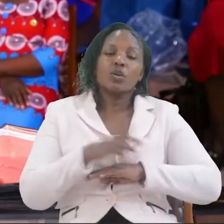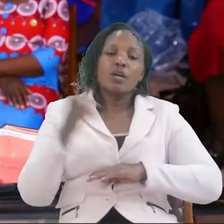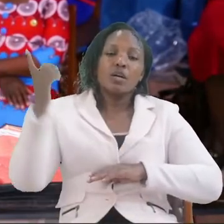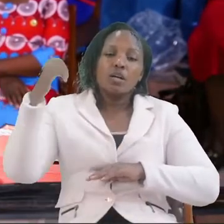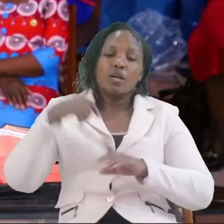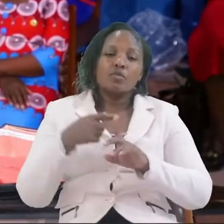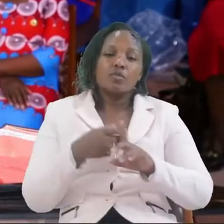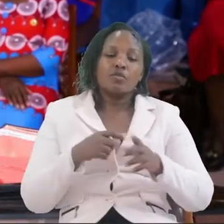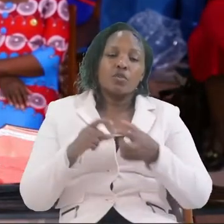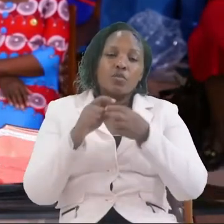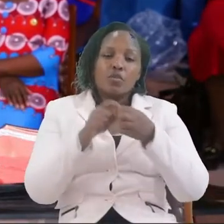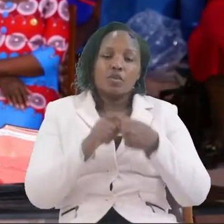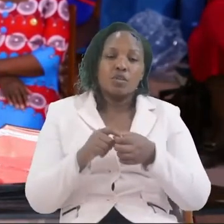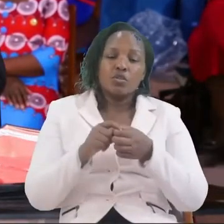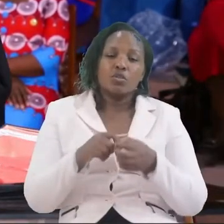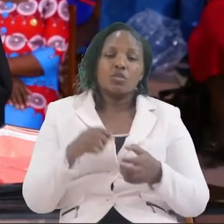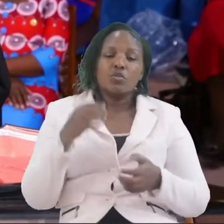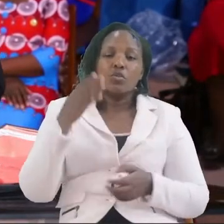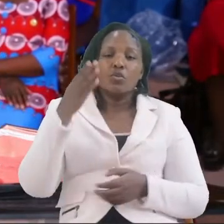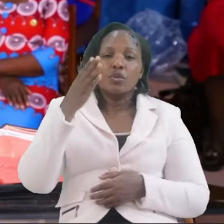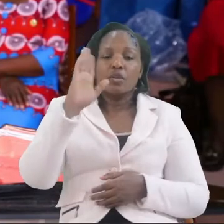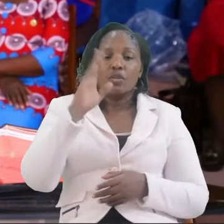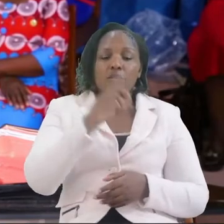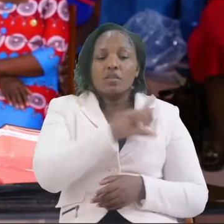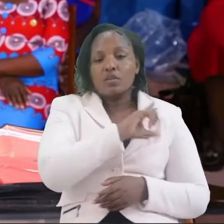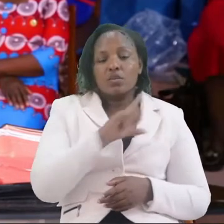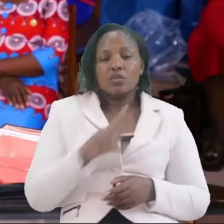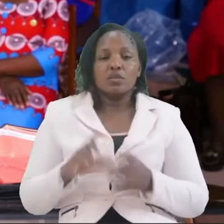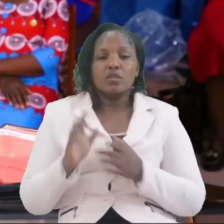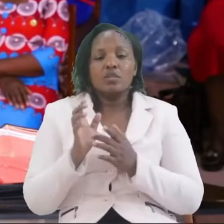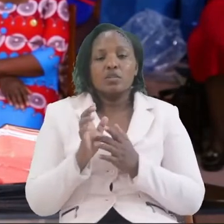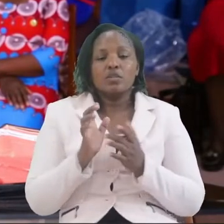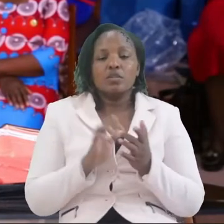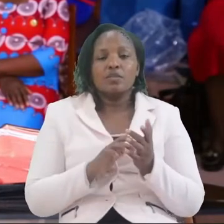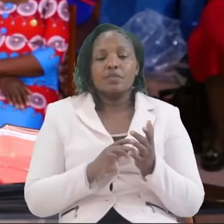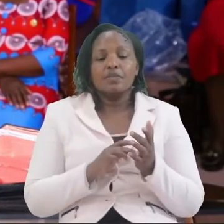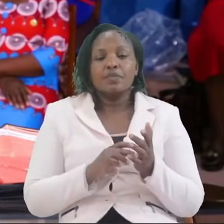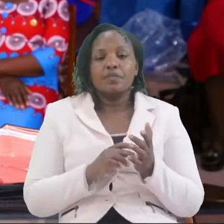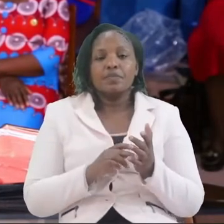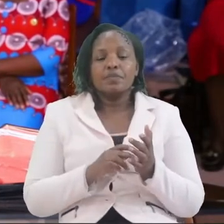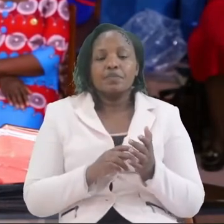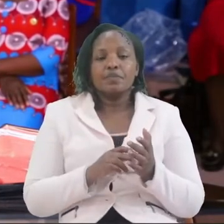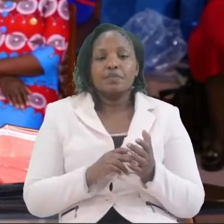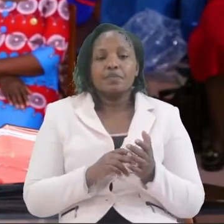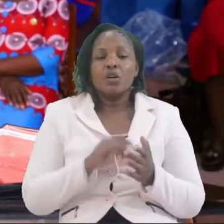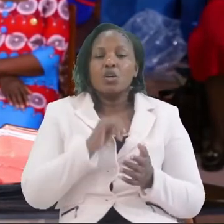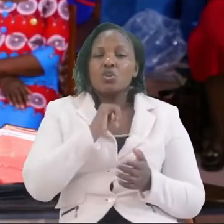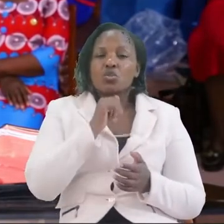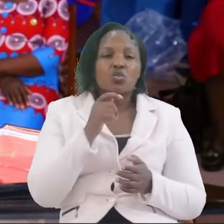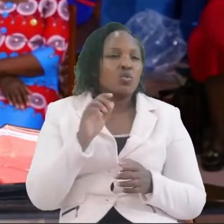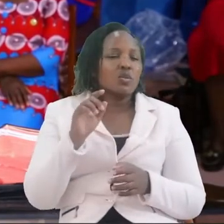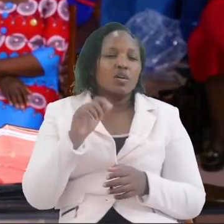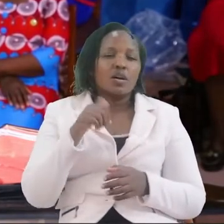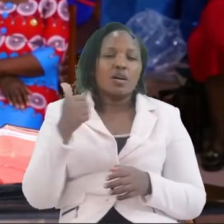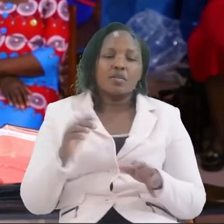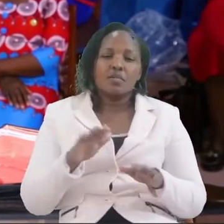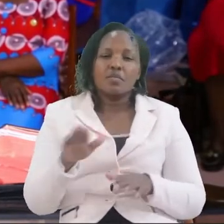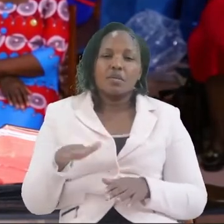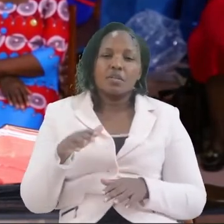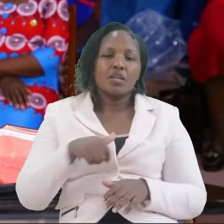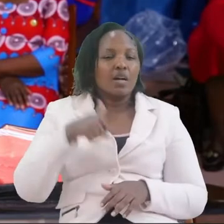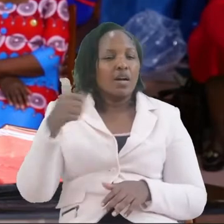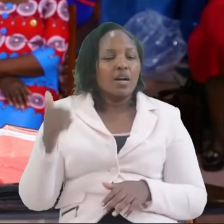na uhusiano wetu na Bwana Yesu Kristo, na huwezi ukatoka mahala pengine, kwa sababu hizi vitu